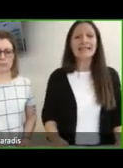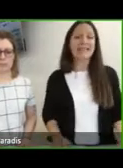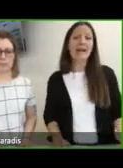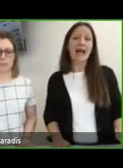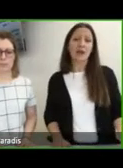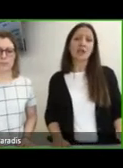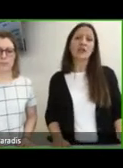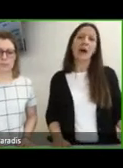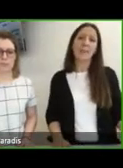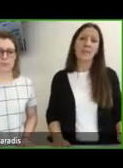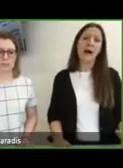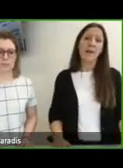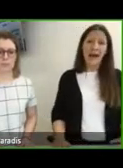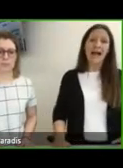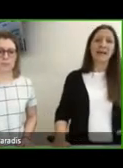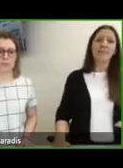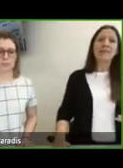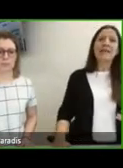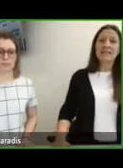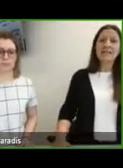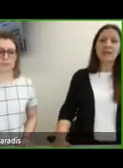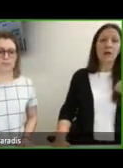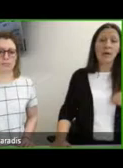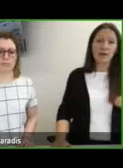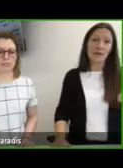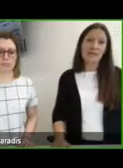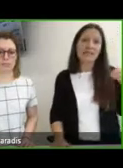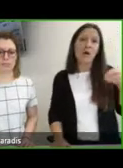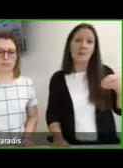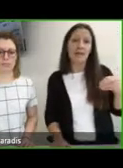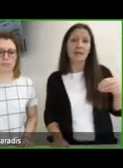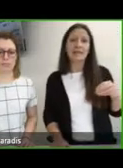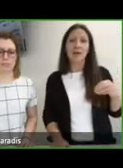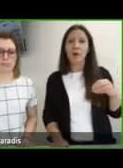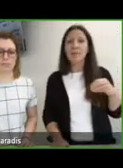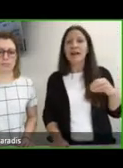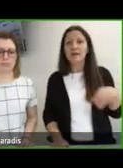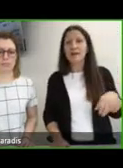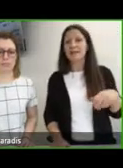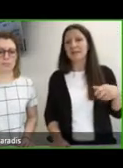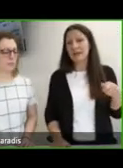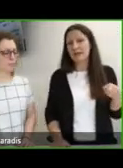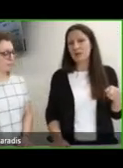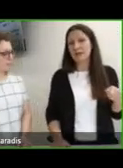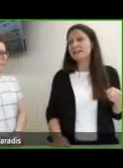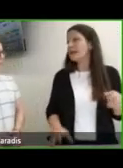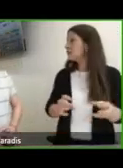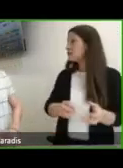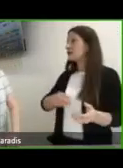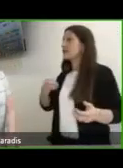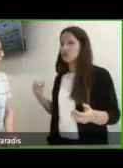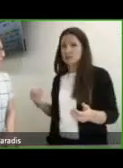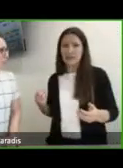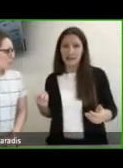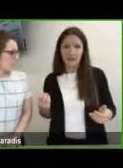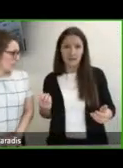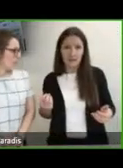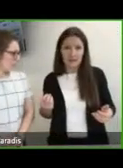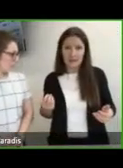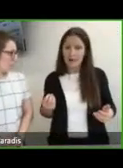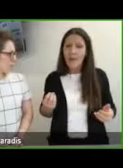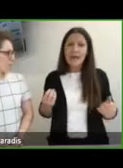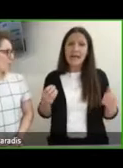Ça s'appelle la recherche en parallèle. C'est-à-dire que ce qu'ils ont observé, c'est que le premier réflexe des journalistes, ça a été de sortir du site Internet